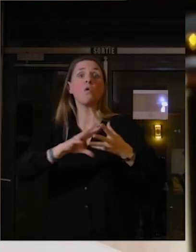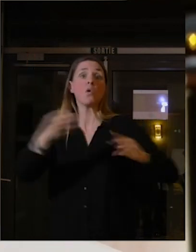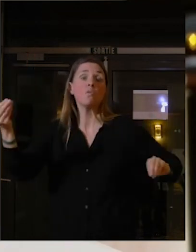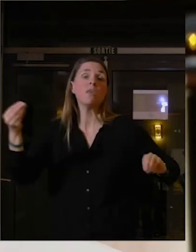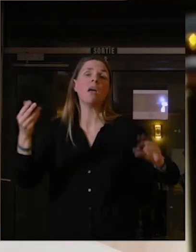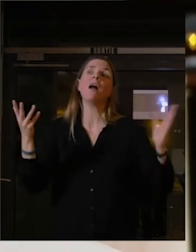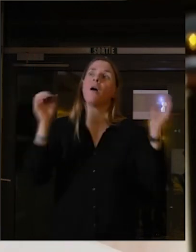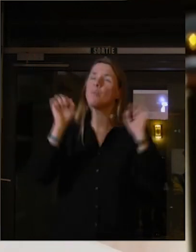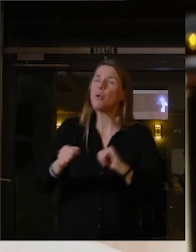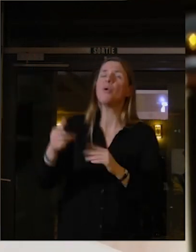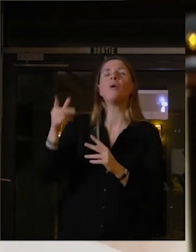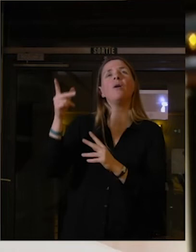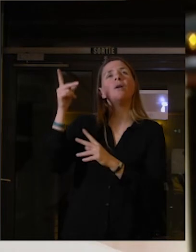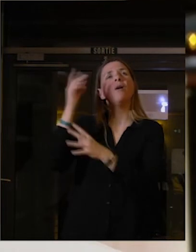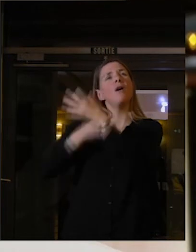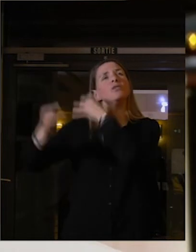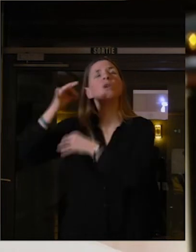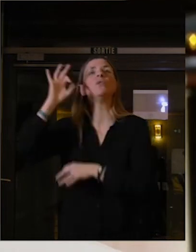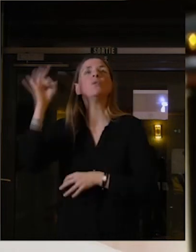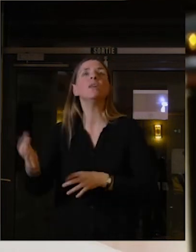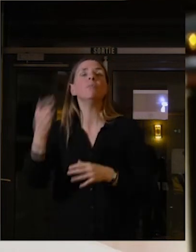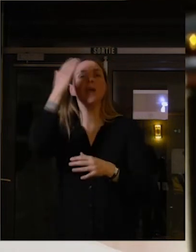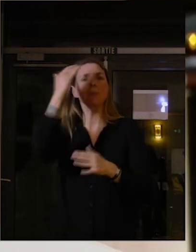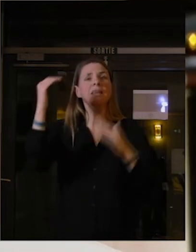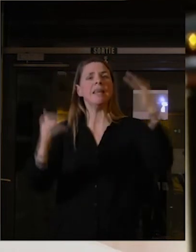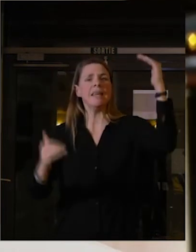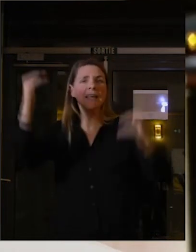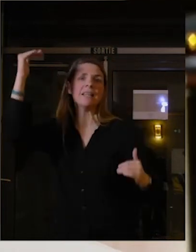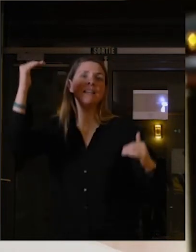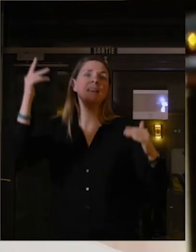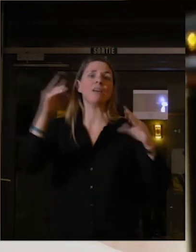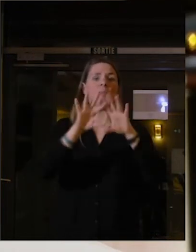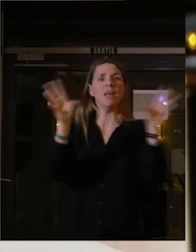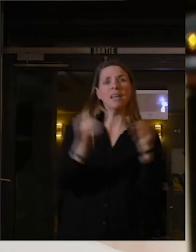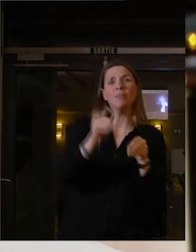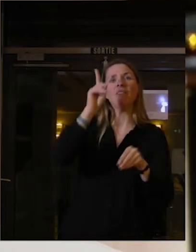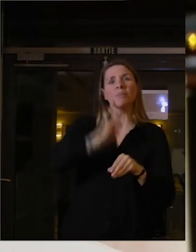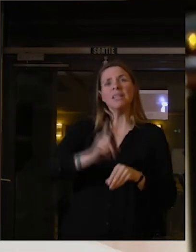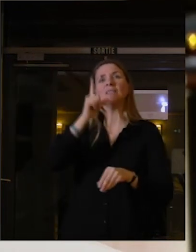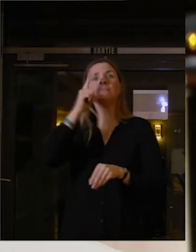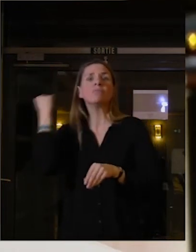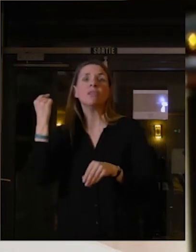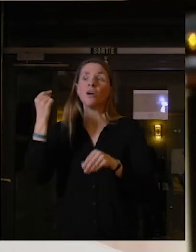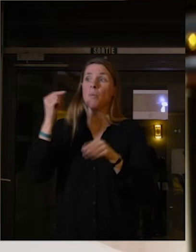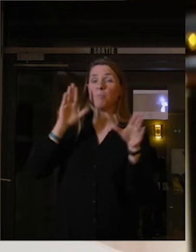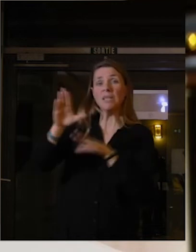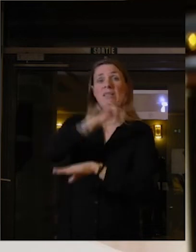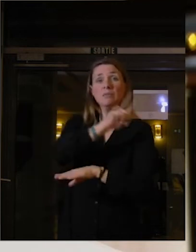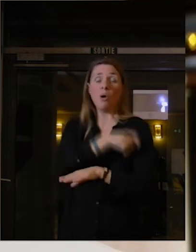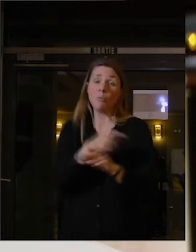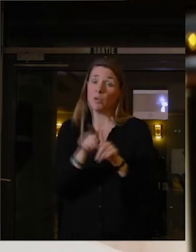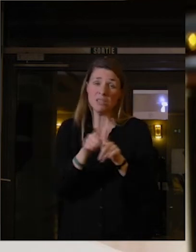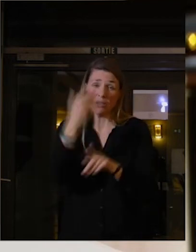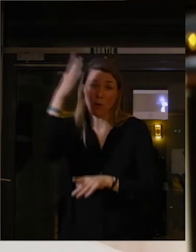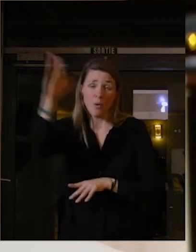je peux entendre par contre, mais beaucoup moins l'inégalité de traitement entre les équipes féminines et masculines dans ces sports-là, tout comme dans les autres.